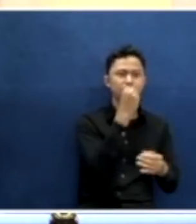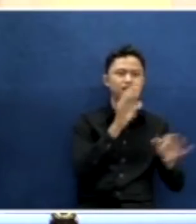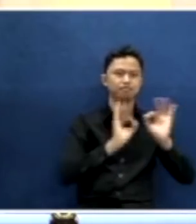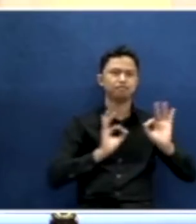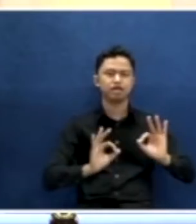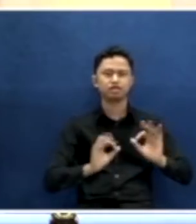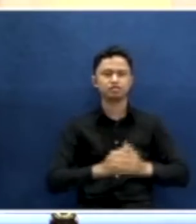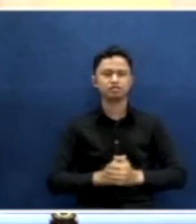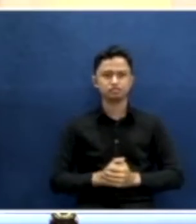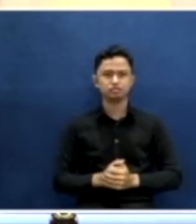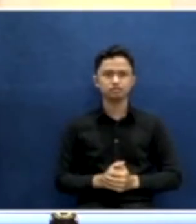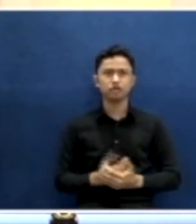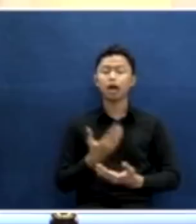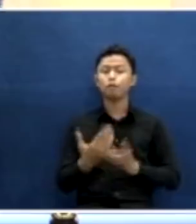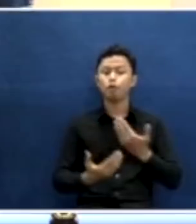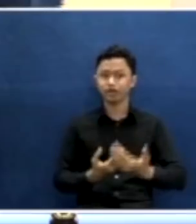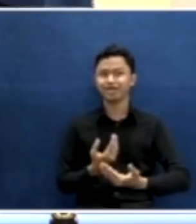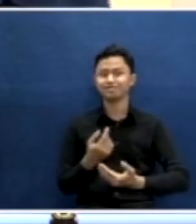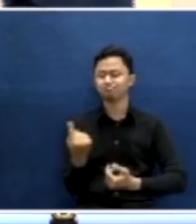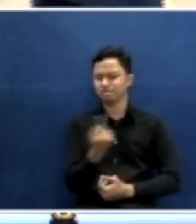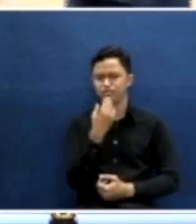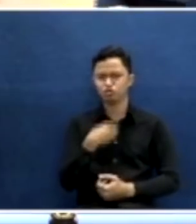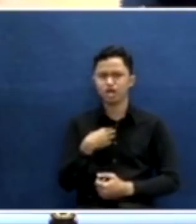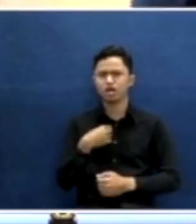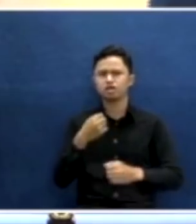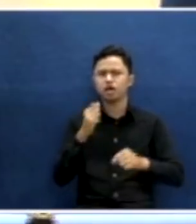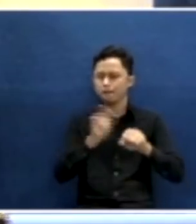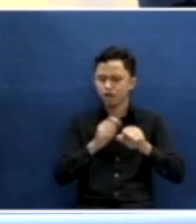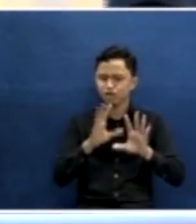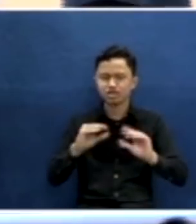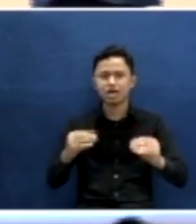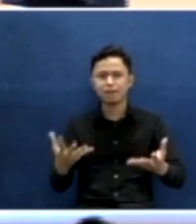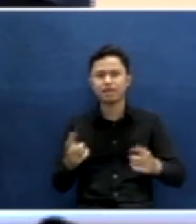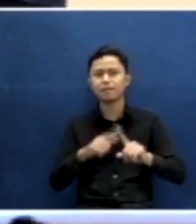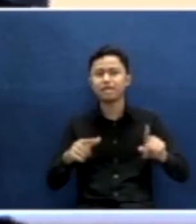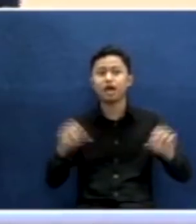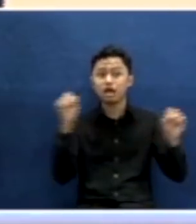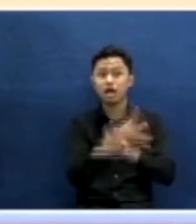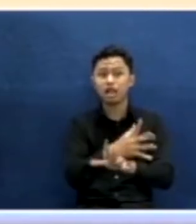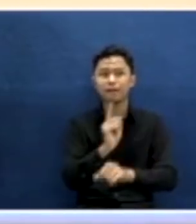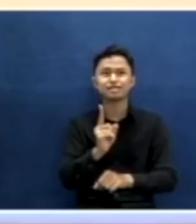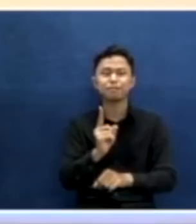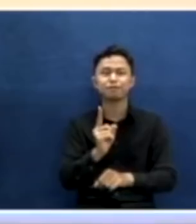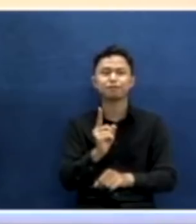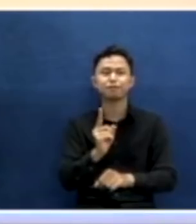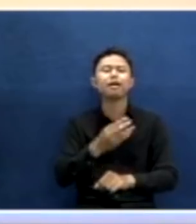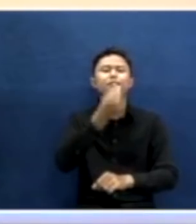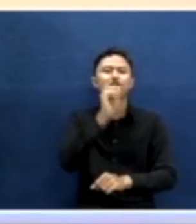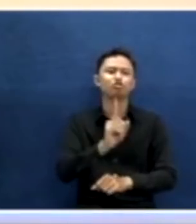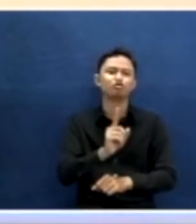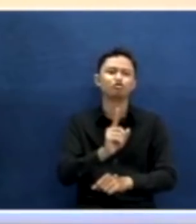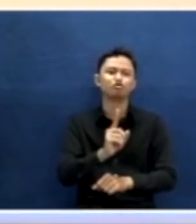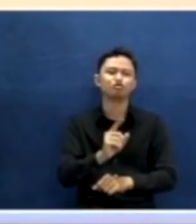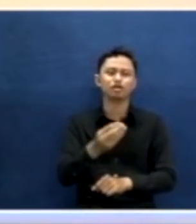menetapkan kebaikan tapi sering gagal tuh mungkin gara-gara makanan Insya Allah bulan depan saya akan mulai ta hajud lo sampai bulan depan